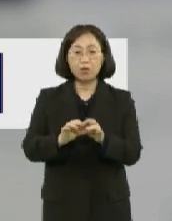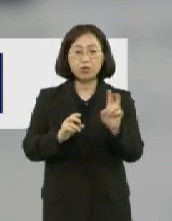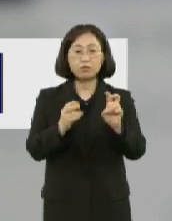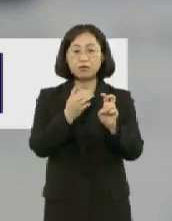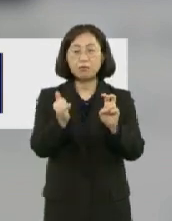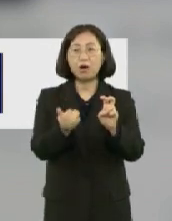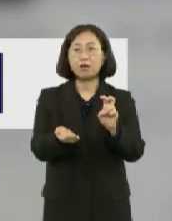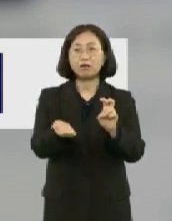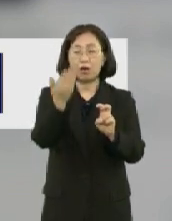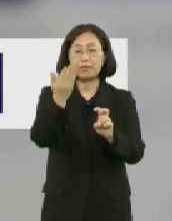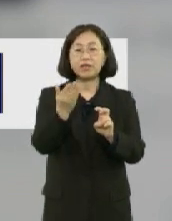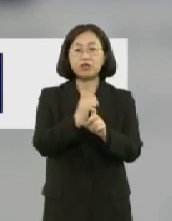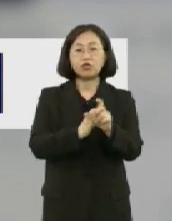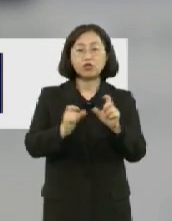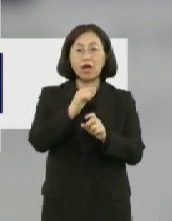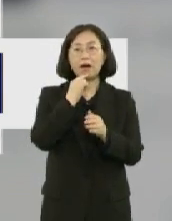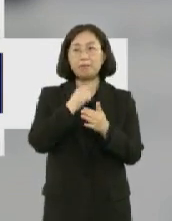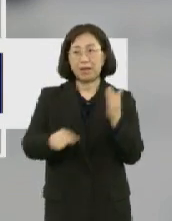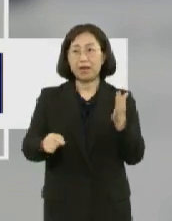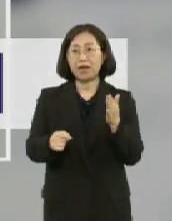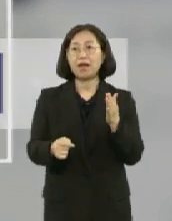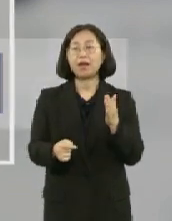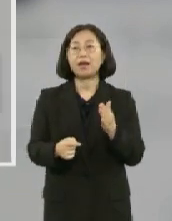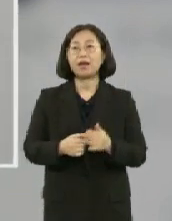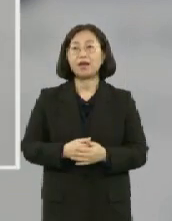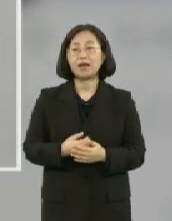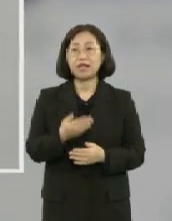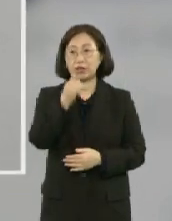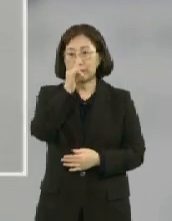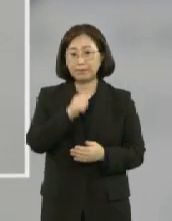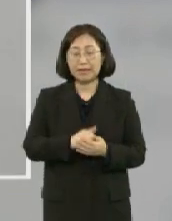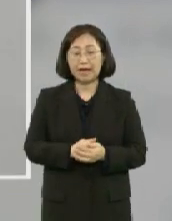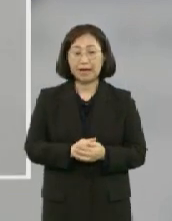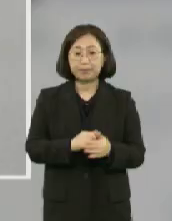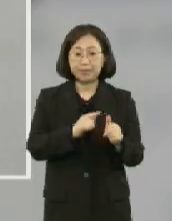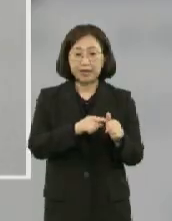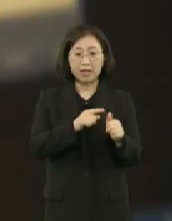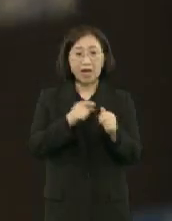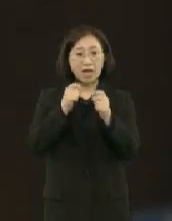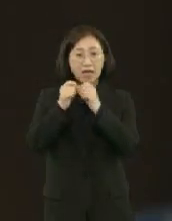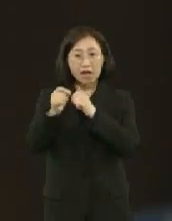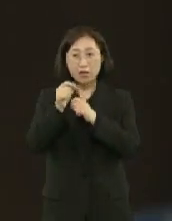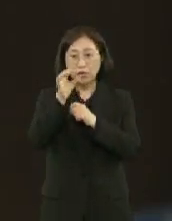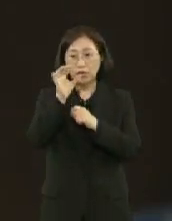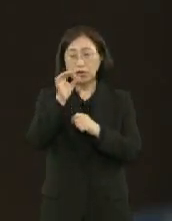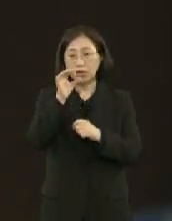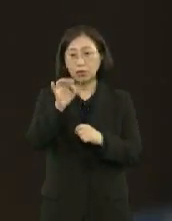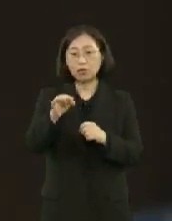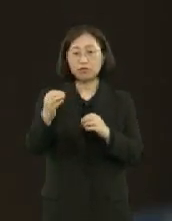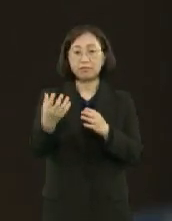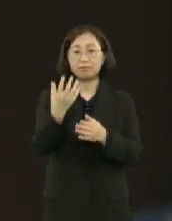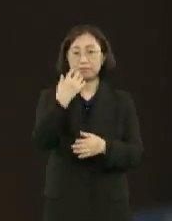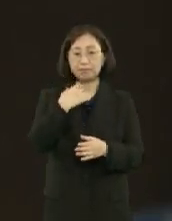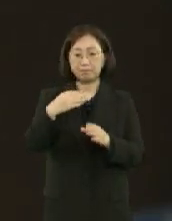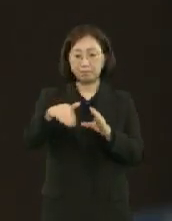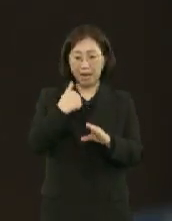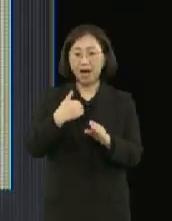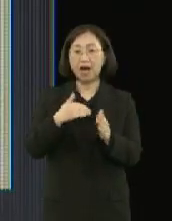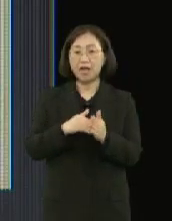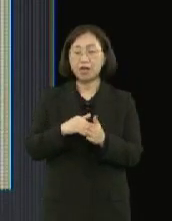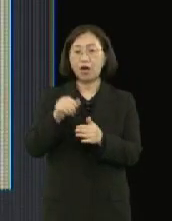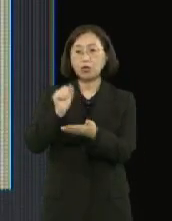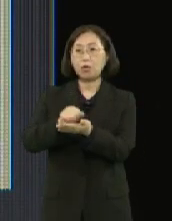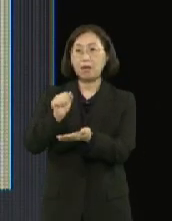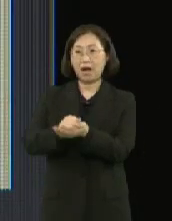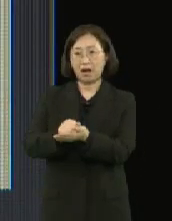20명 넘는 추가 피해자가 발생했습니다. 임 씨는 이 같은 사기 행각으로 가로챈 돈을 도박에 사용했는데